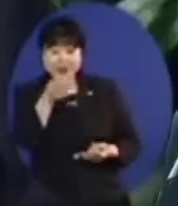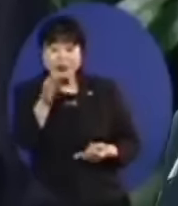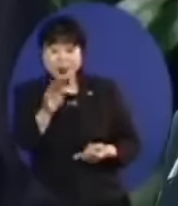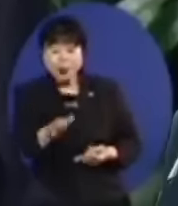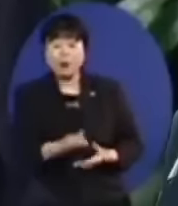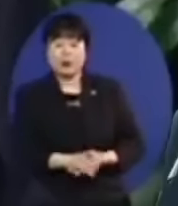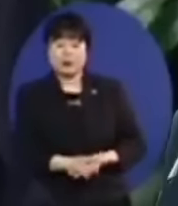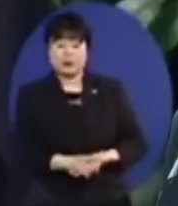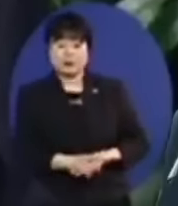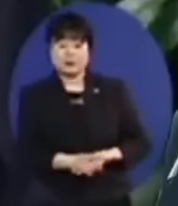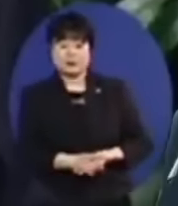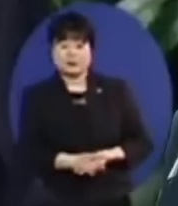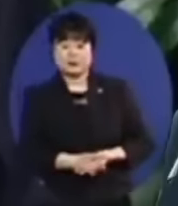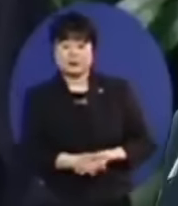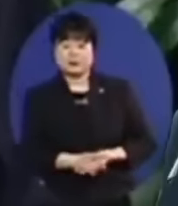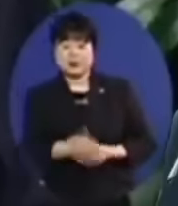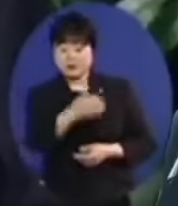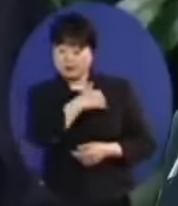모시고 살러